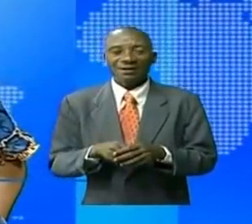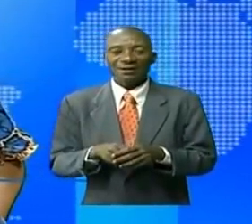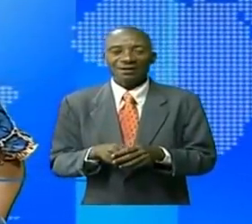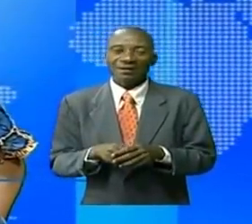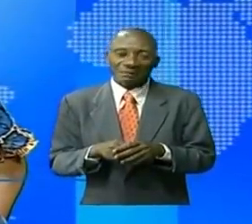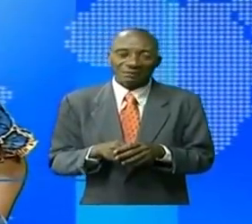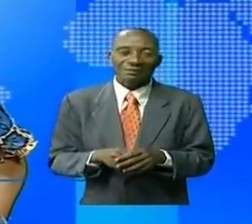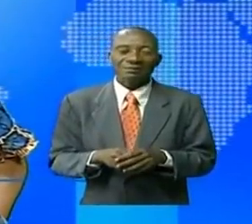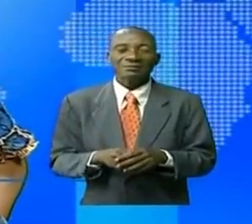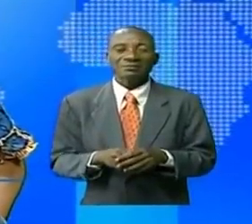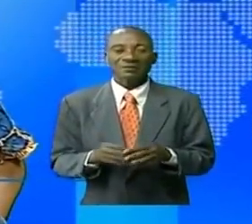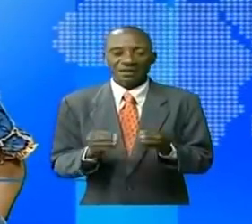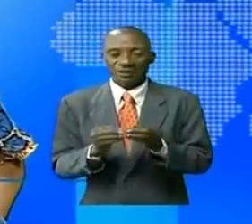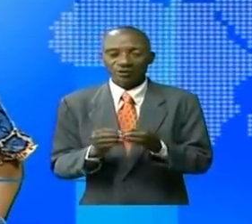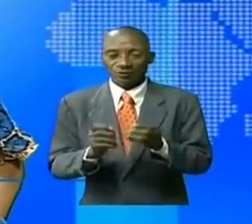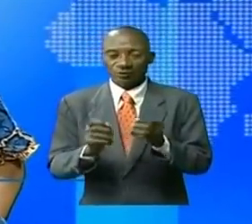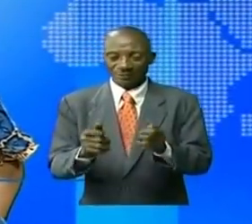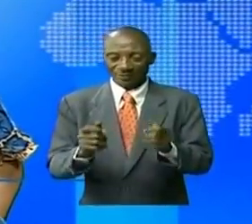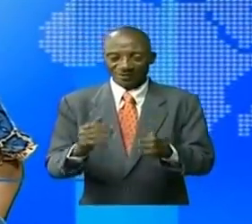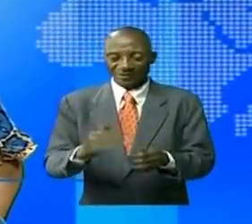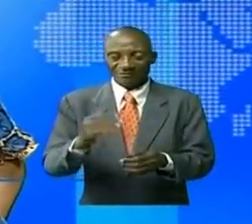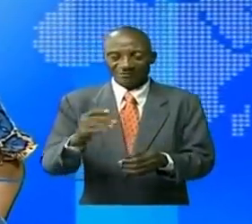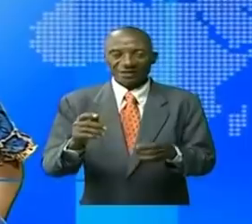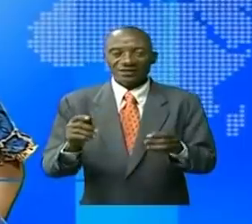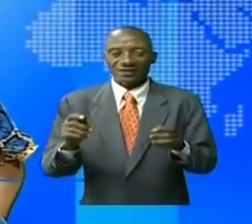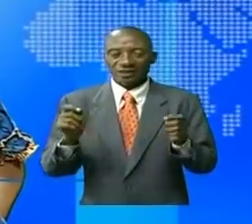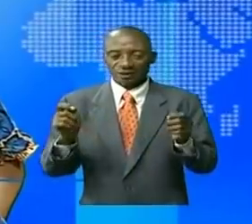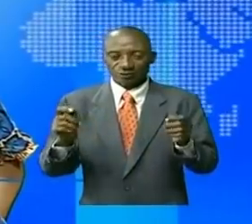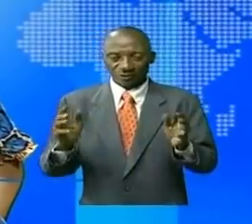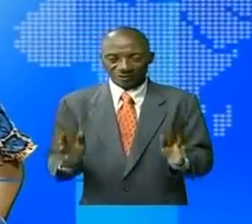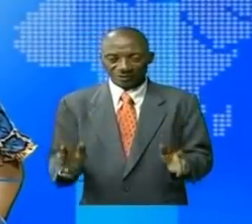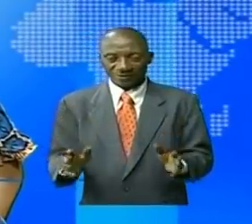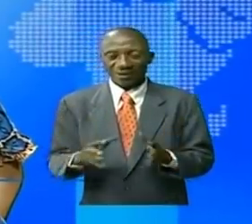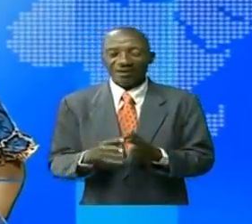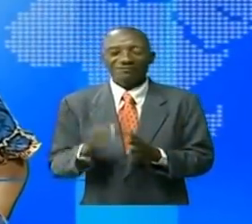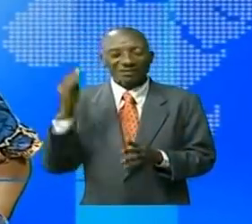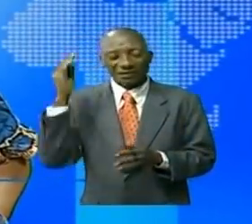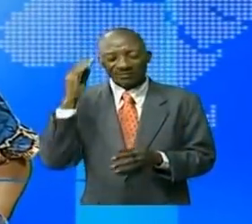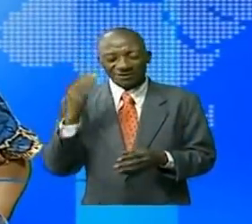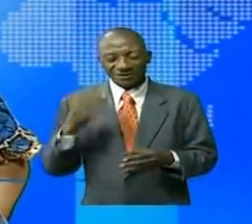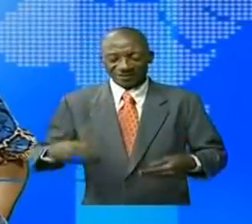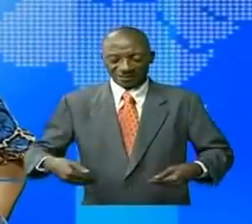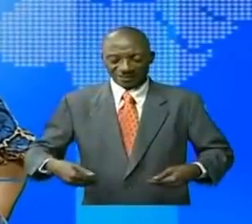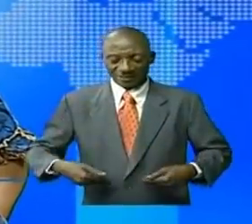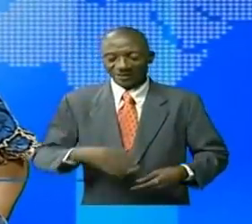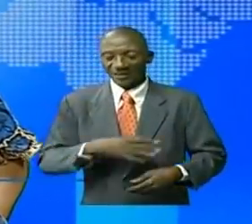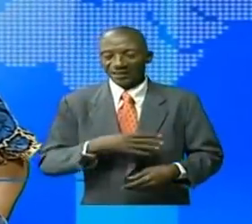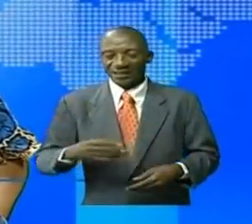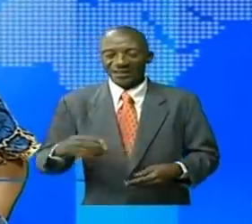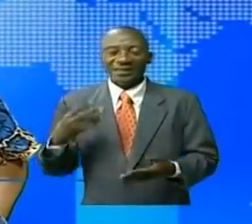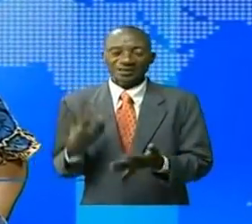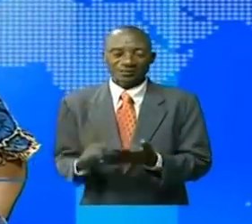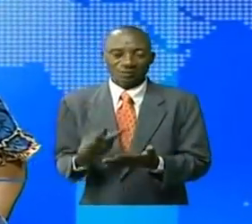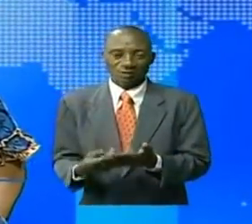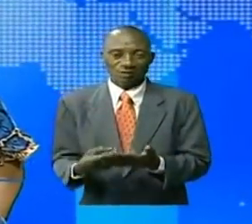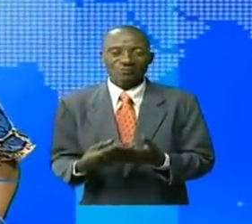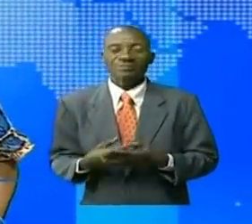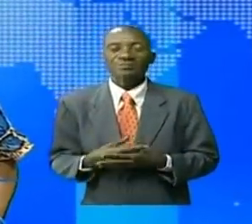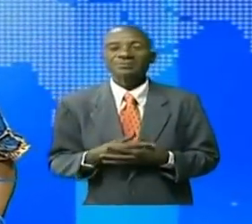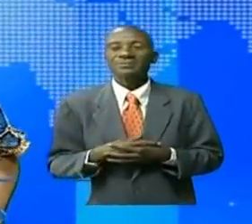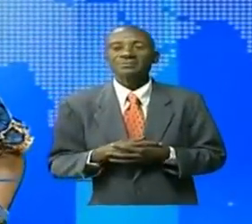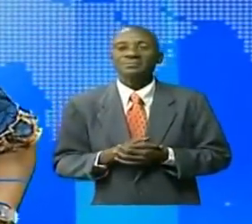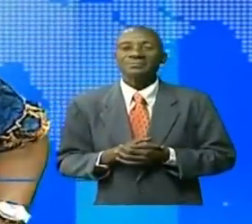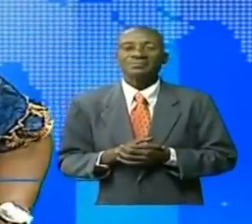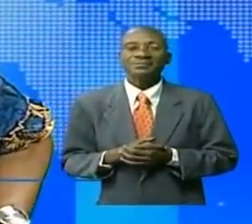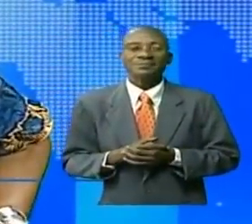Congo, sous l'initiative de la conférence des ministres de la jeunesse et des sports des pays membres de l'espace francophone. Pierre Mbouyou a